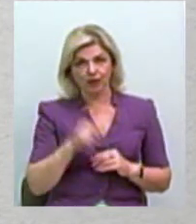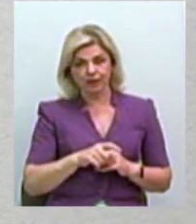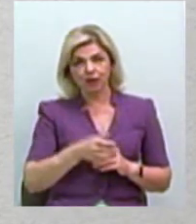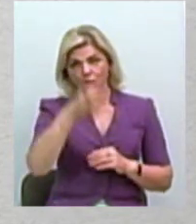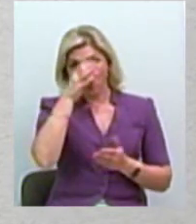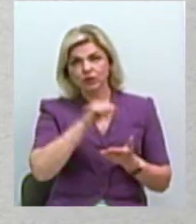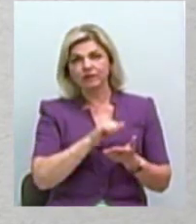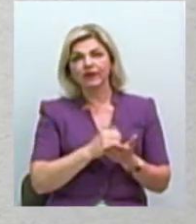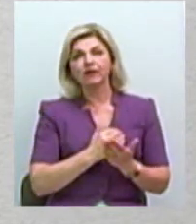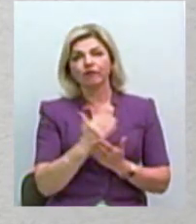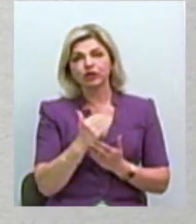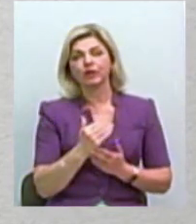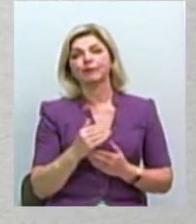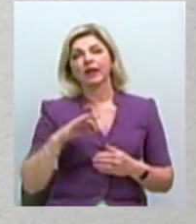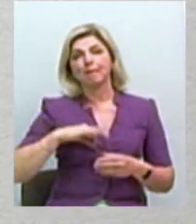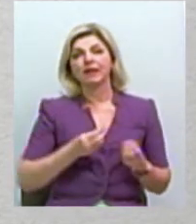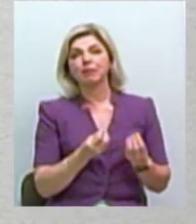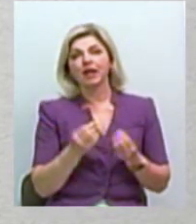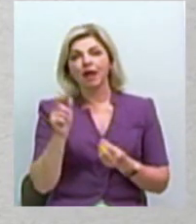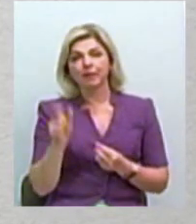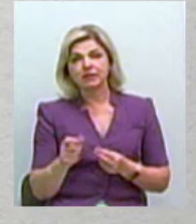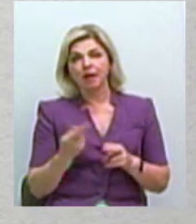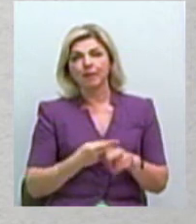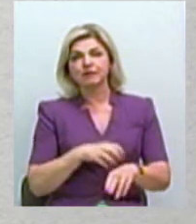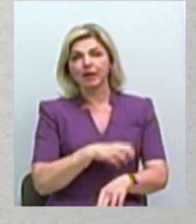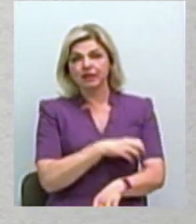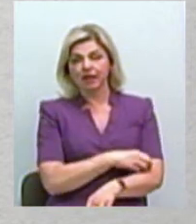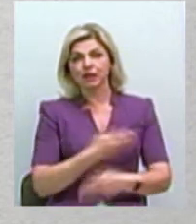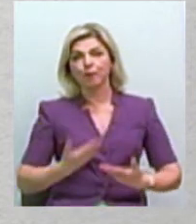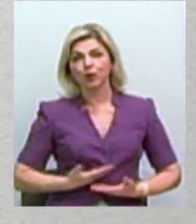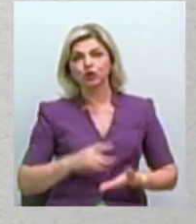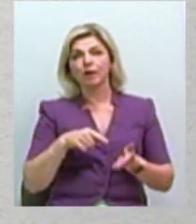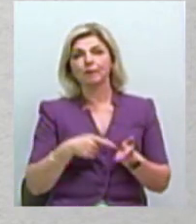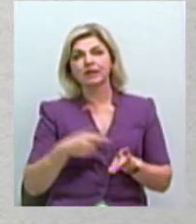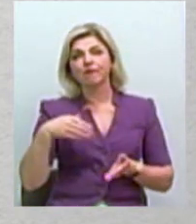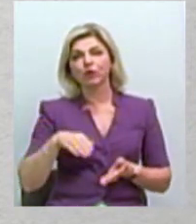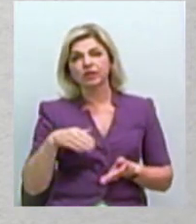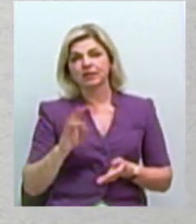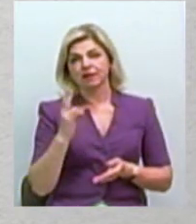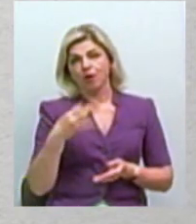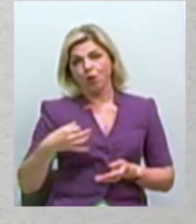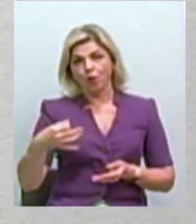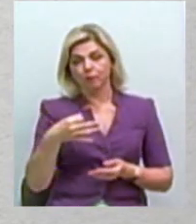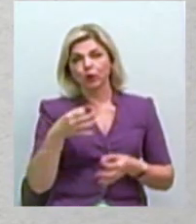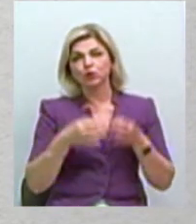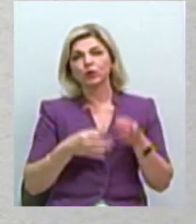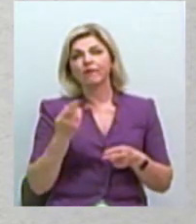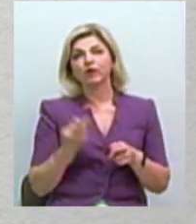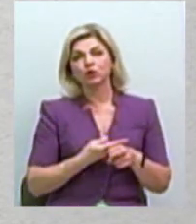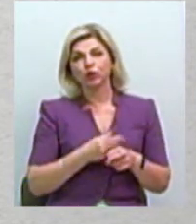Освіта вища. Фізична особа-підприємець. Безпартійний. Проживає в місті Вознесенськ Миколаївської області. Судимість